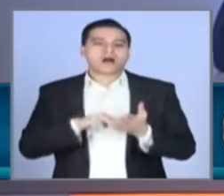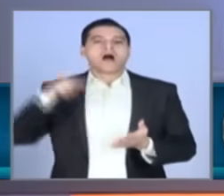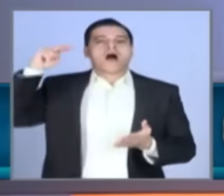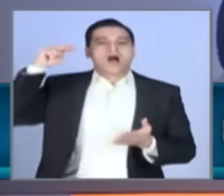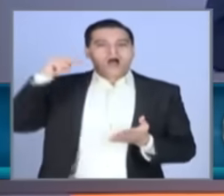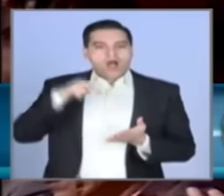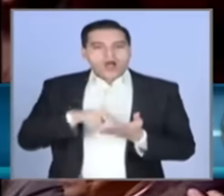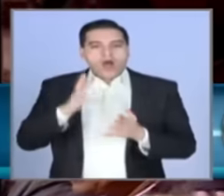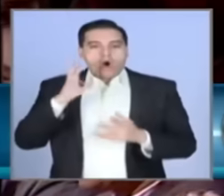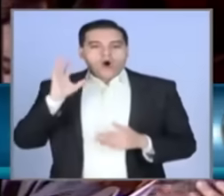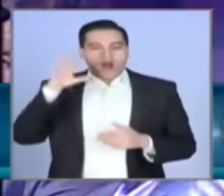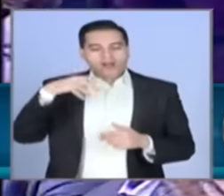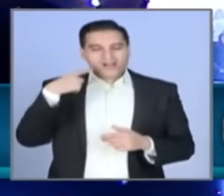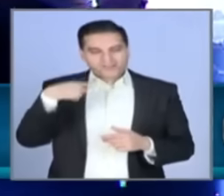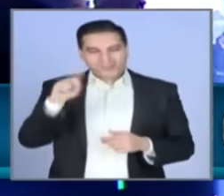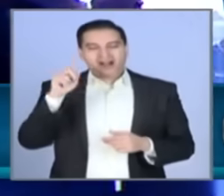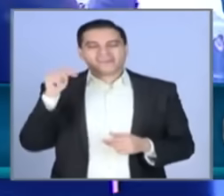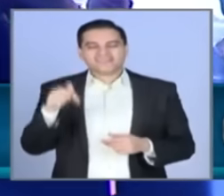صحيحة.